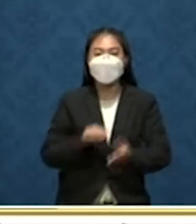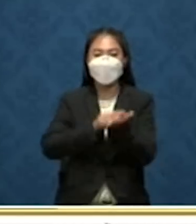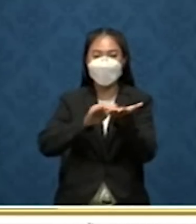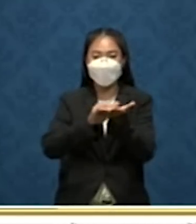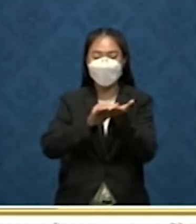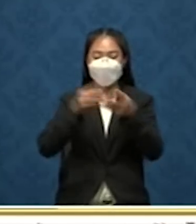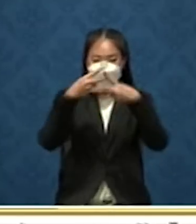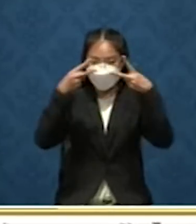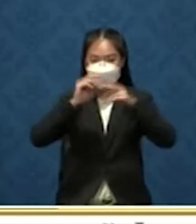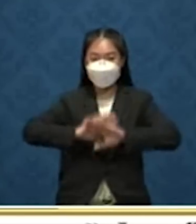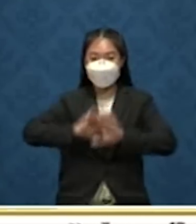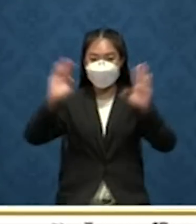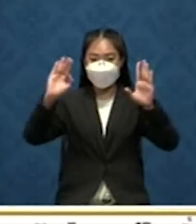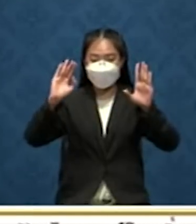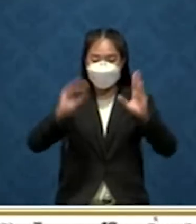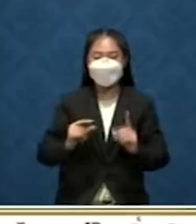อนครัไมเป็โจนครั เป็น...